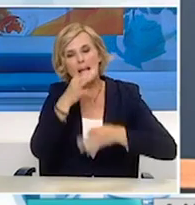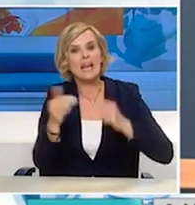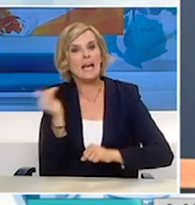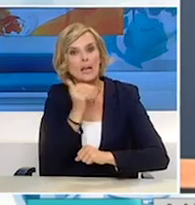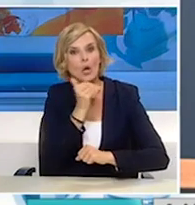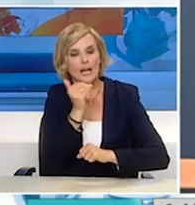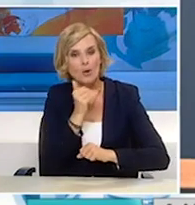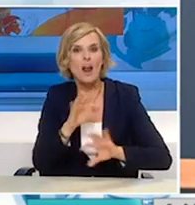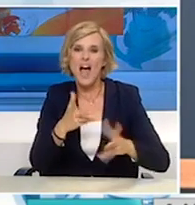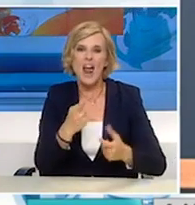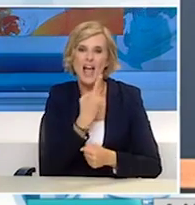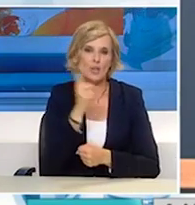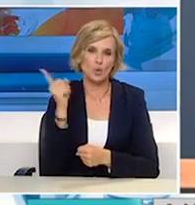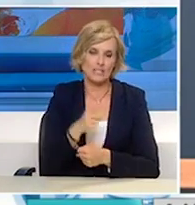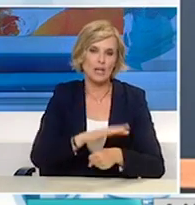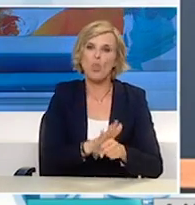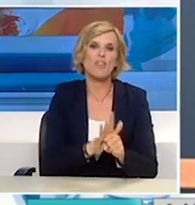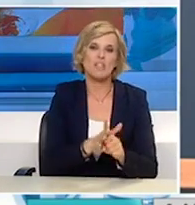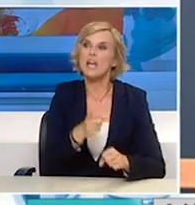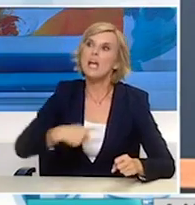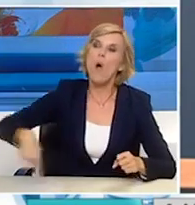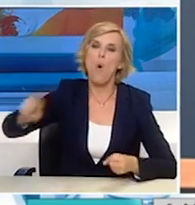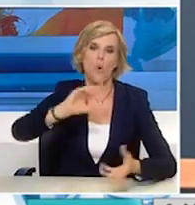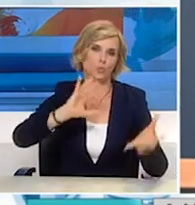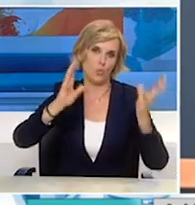έρθουν πολύ γρήγορα δεν θα είναι σε επαρκείς ποσότητες για όλο τον κόσμο.